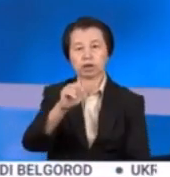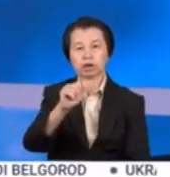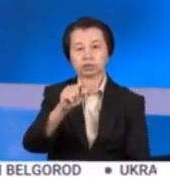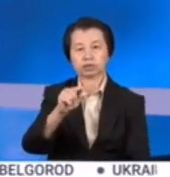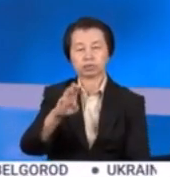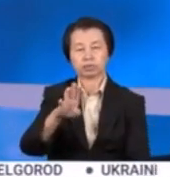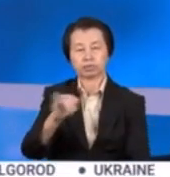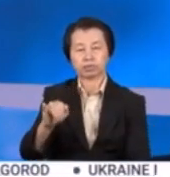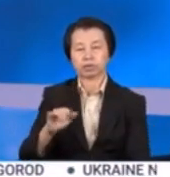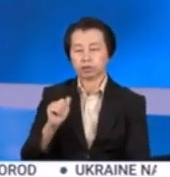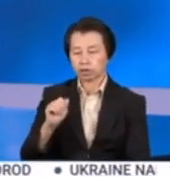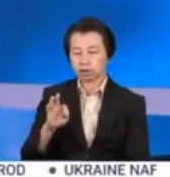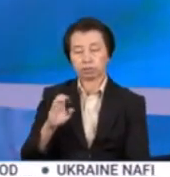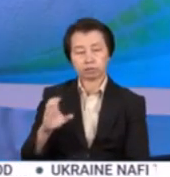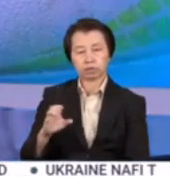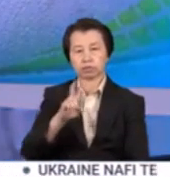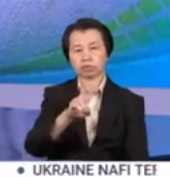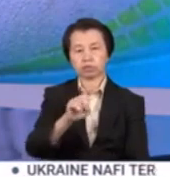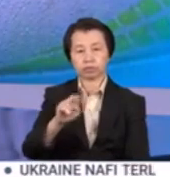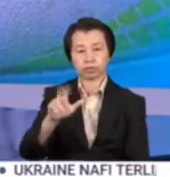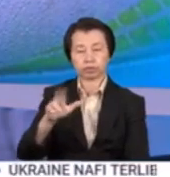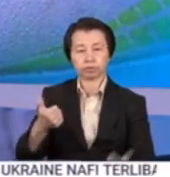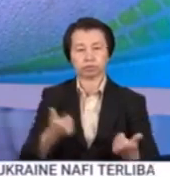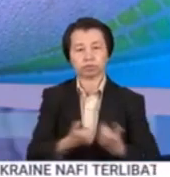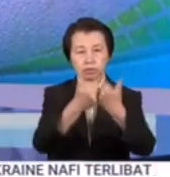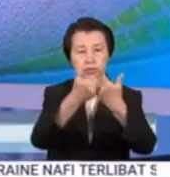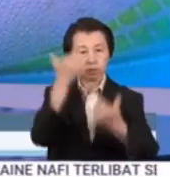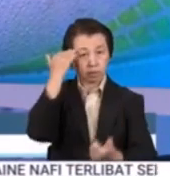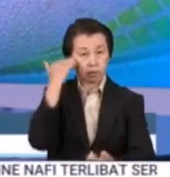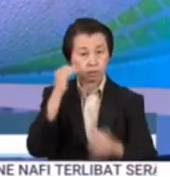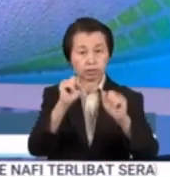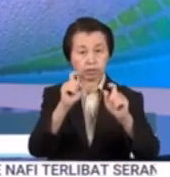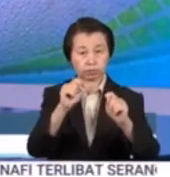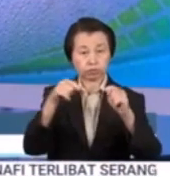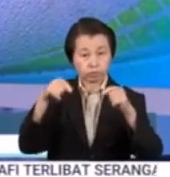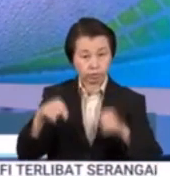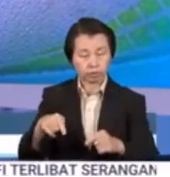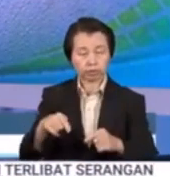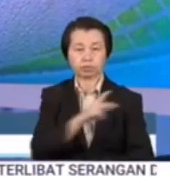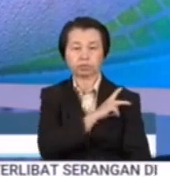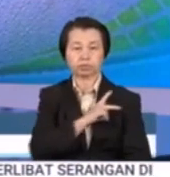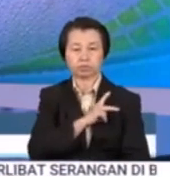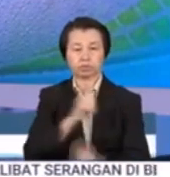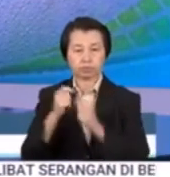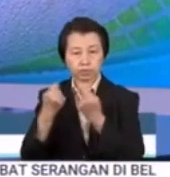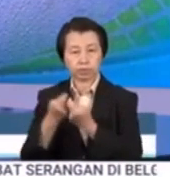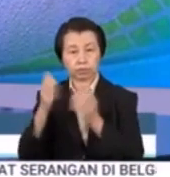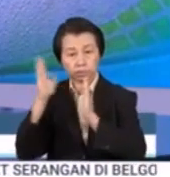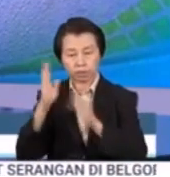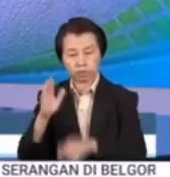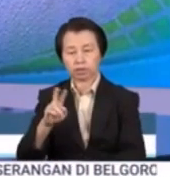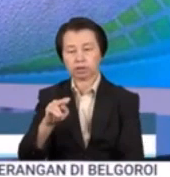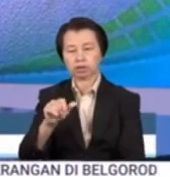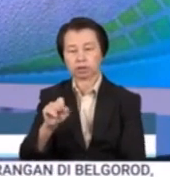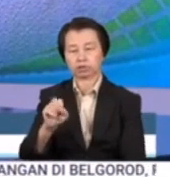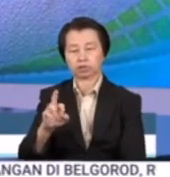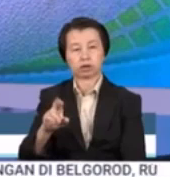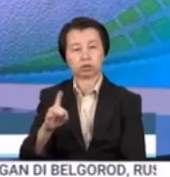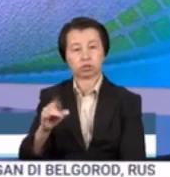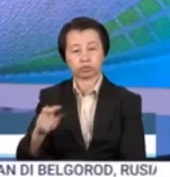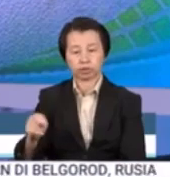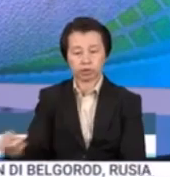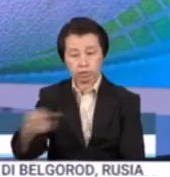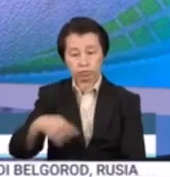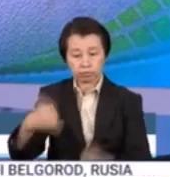Asia 2023 menentang Korea Selatan satu ini menurut ketua pasukan kebangsaan Muhammad Nasrudin Ismail semua